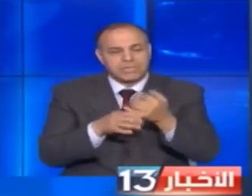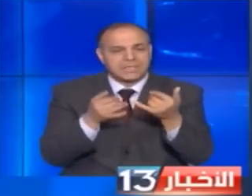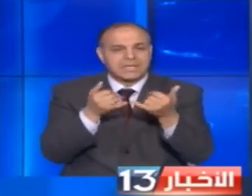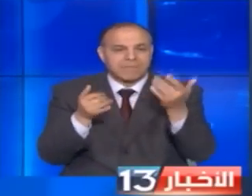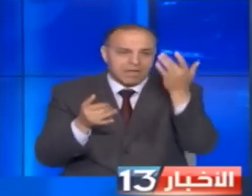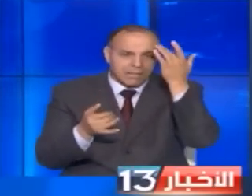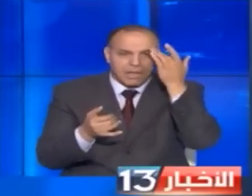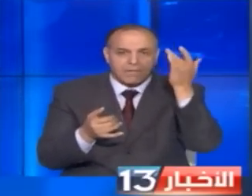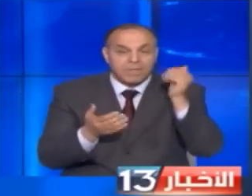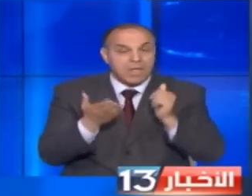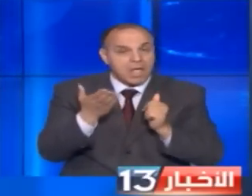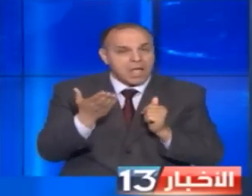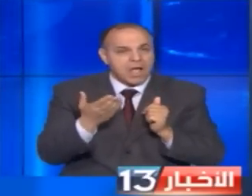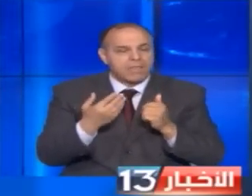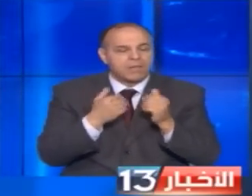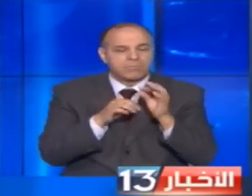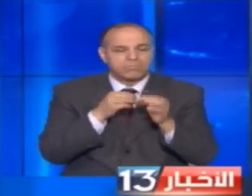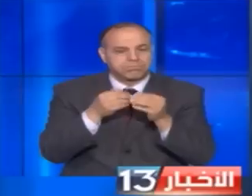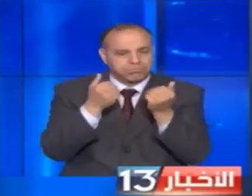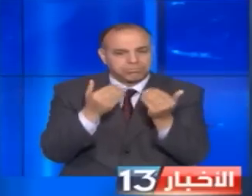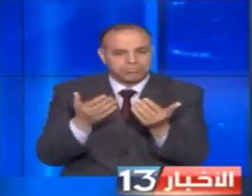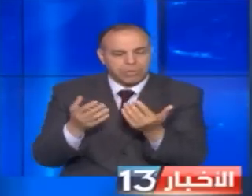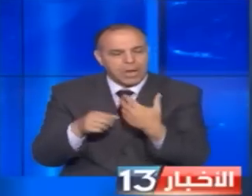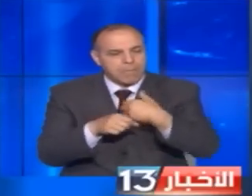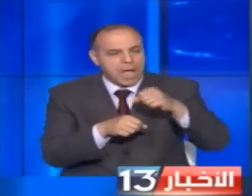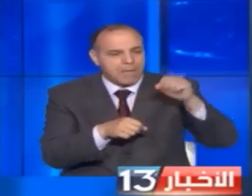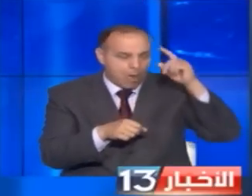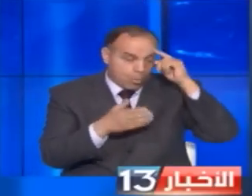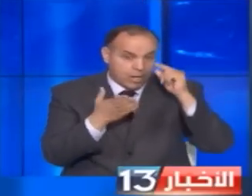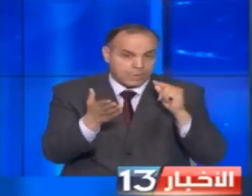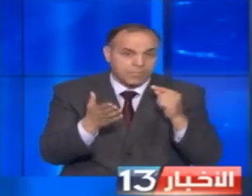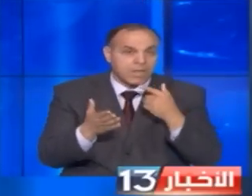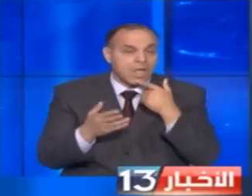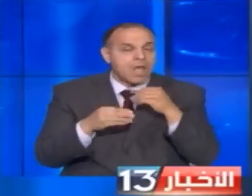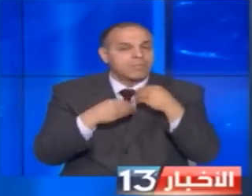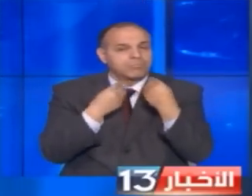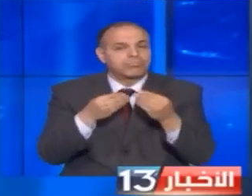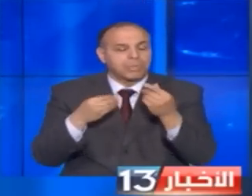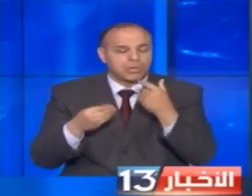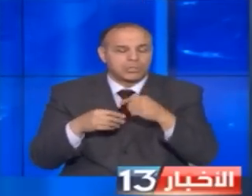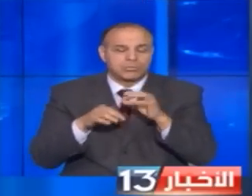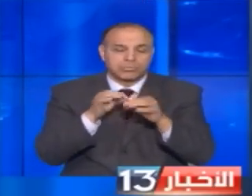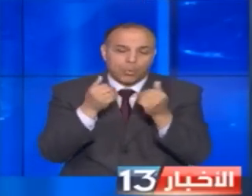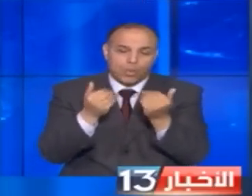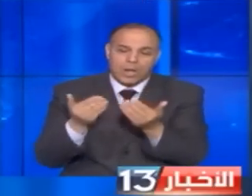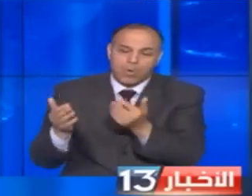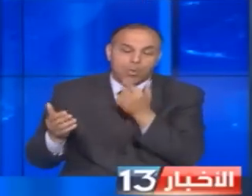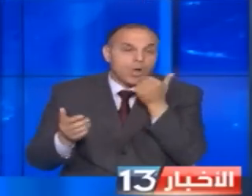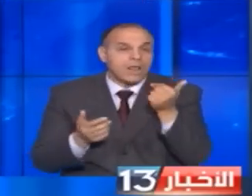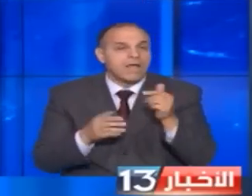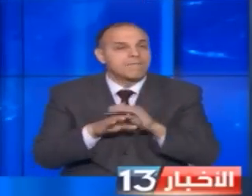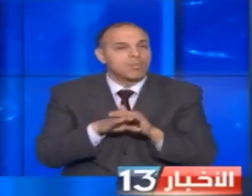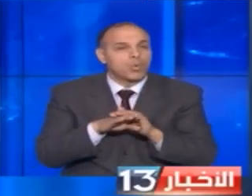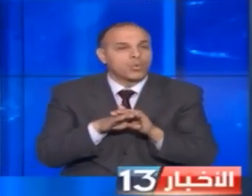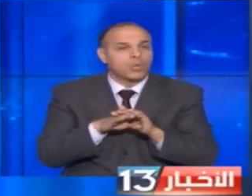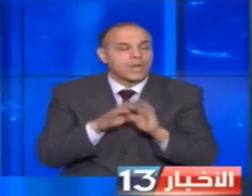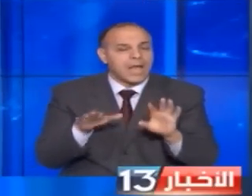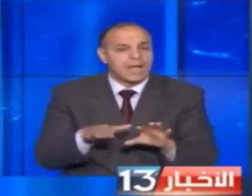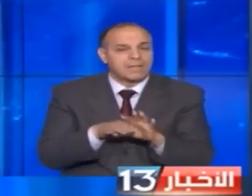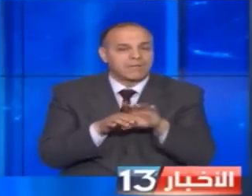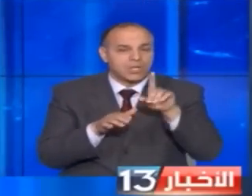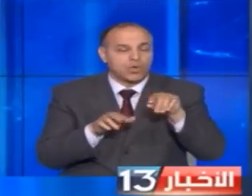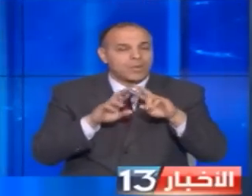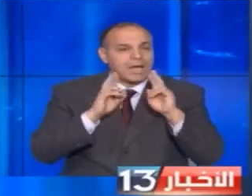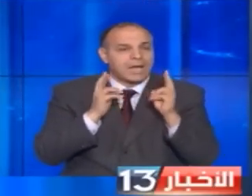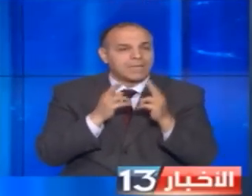الثقافي بتوزيع الجوائز على المتواجين بها توزيع جوائز هذه التظاهره التي تندرج في اطار الاحتفال باليوم